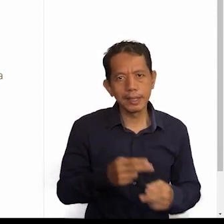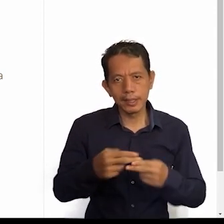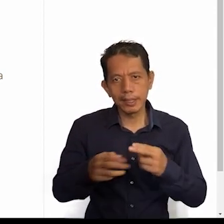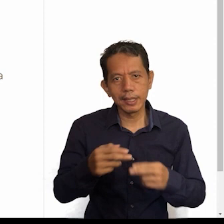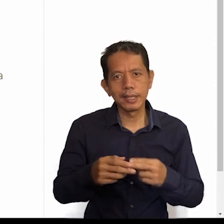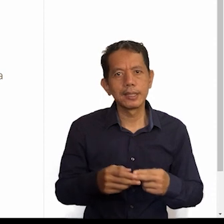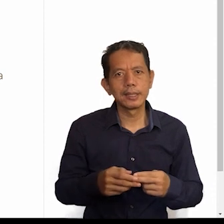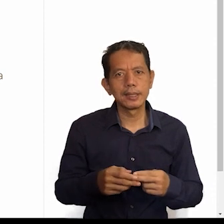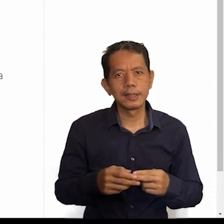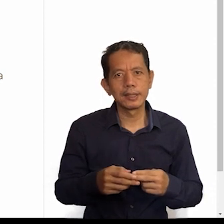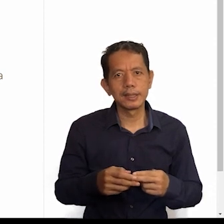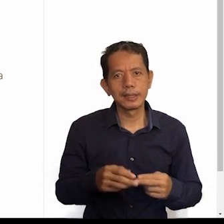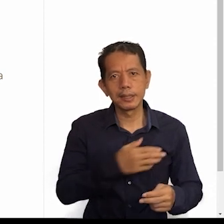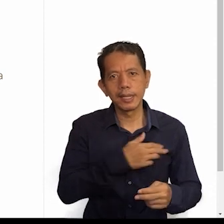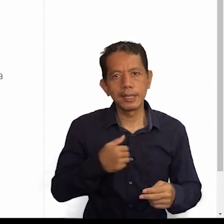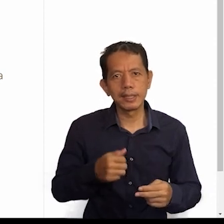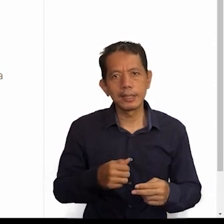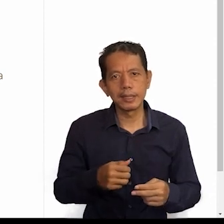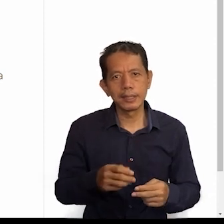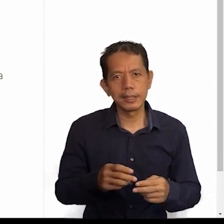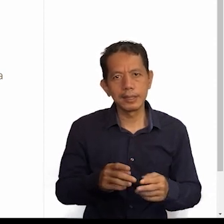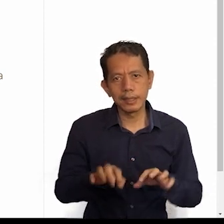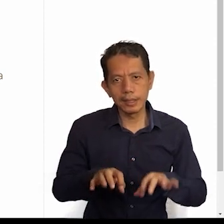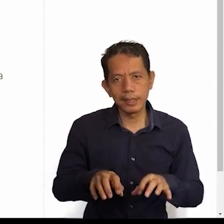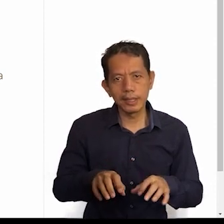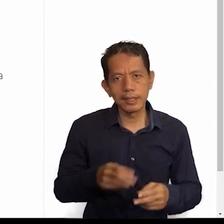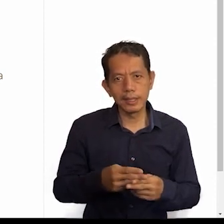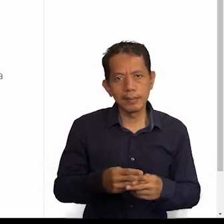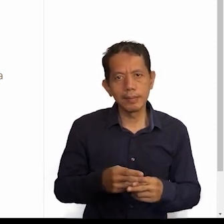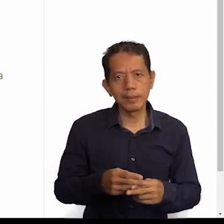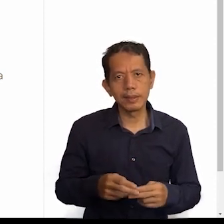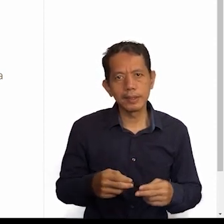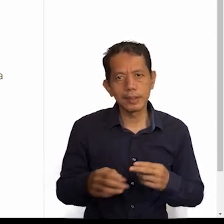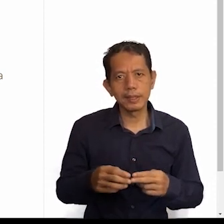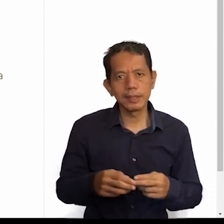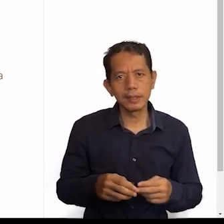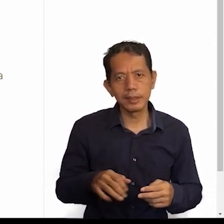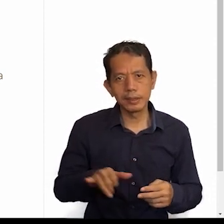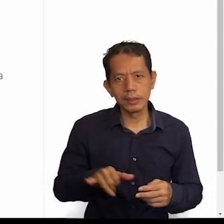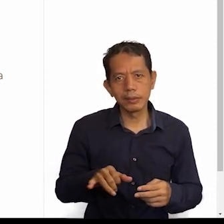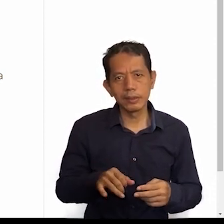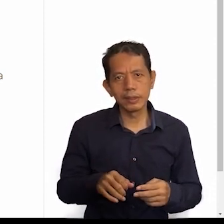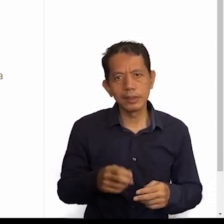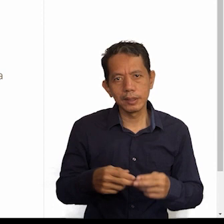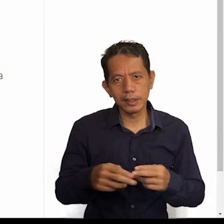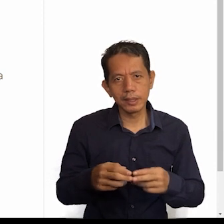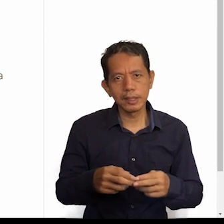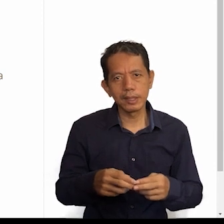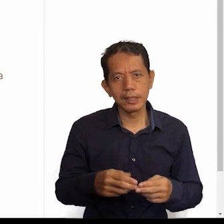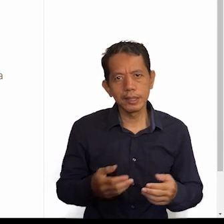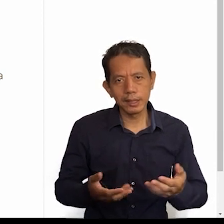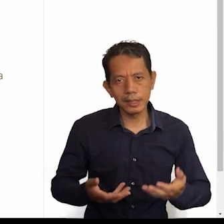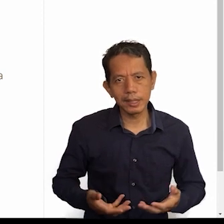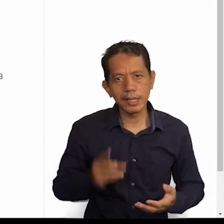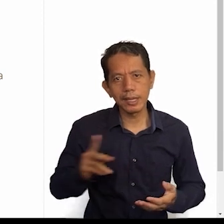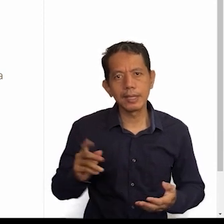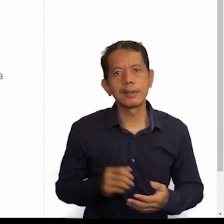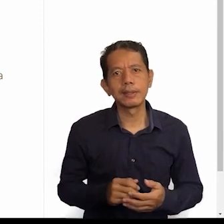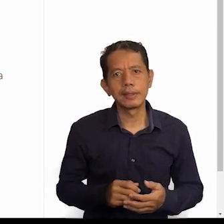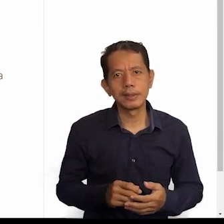rekan-rekan. Dan ketikkan nama pengguna sesuai dengan yang rekan-rekan inginkan.